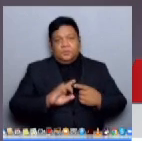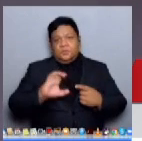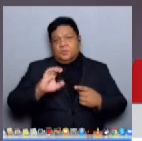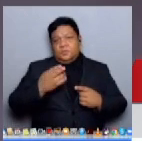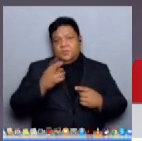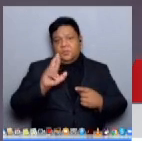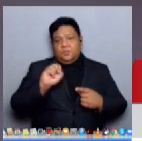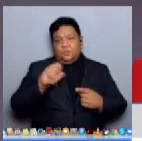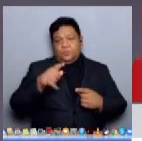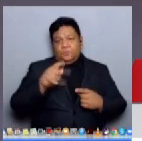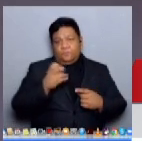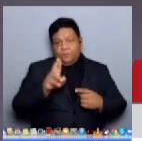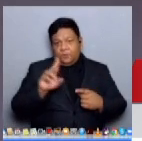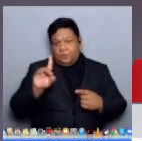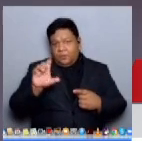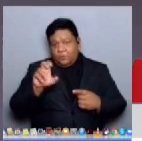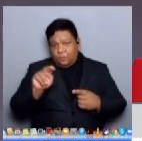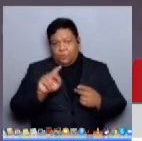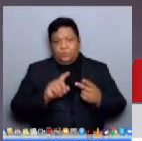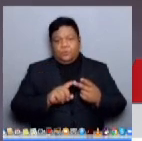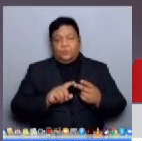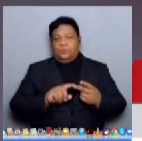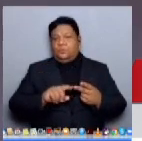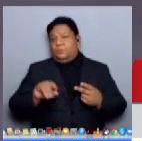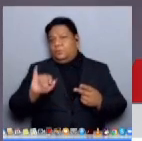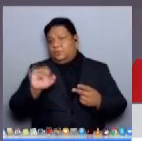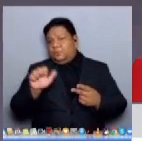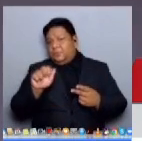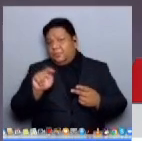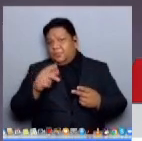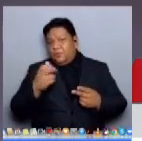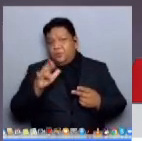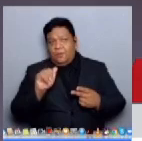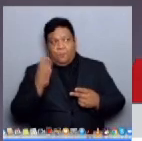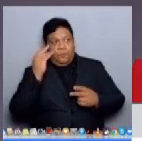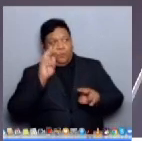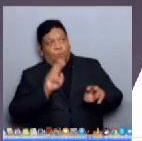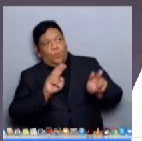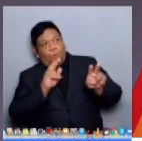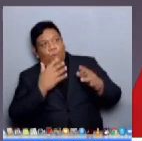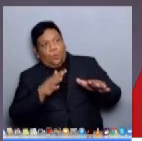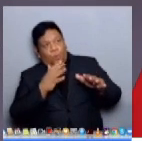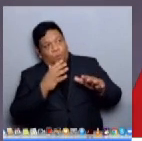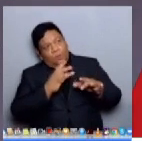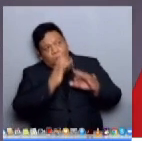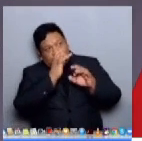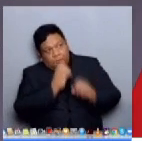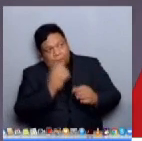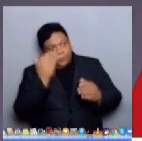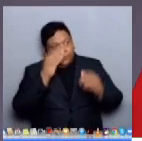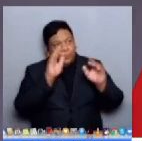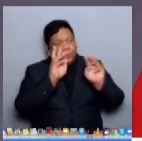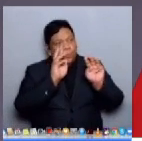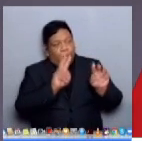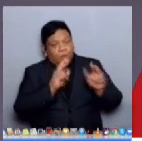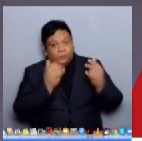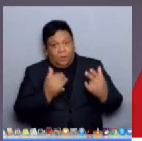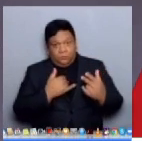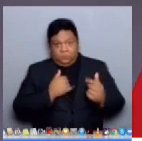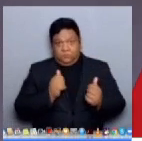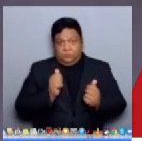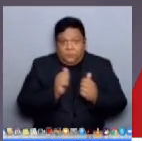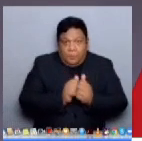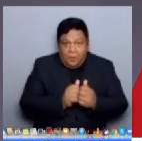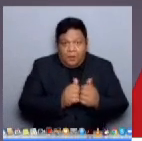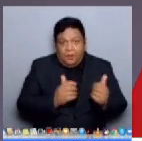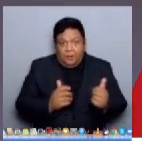Miss Jean Garcia. Yung alam mo yun, mga nilook up ko sa pinapanood ko lang dati. Tapos ngayon, isa ako sa,